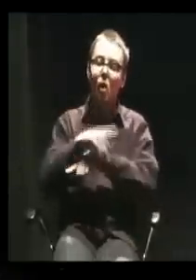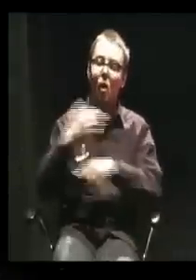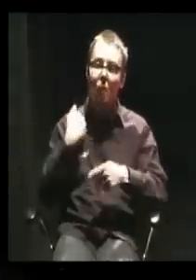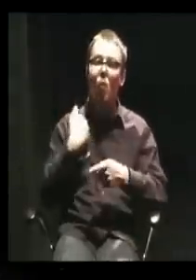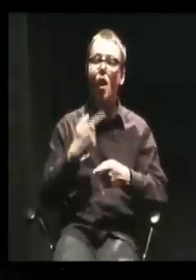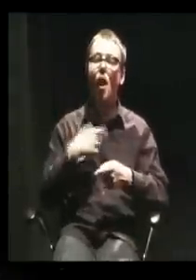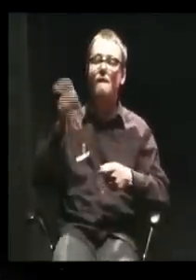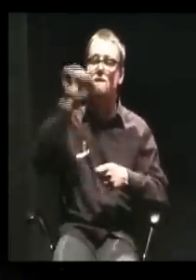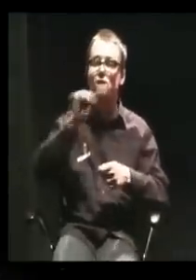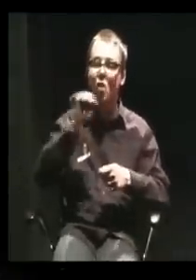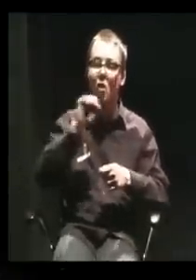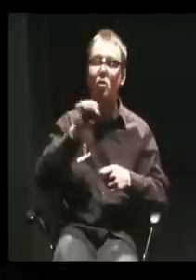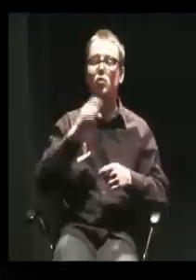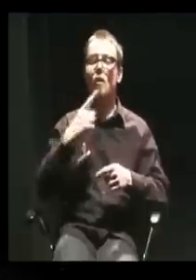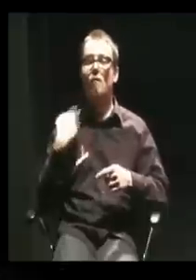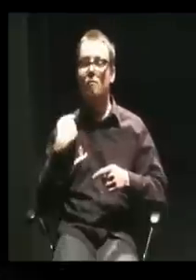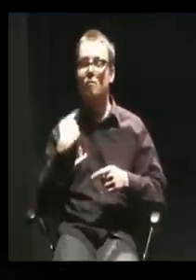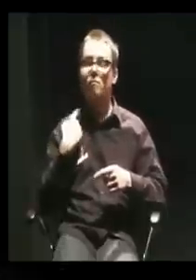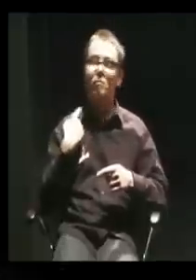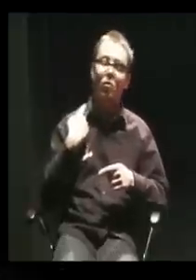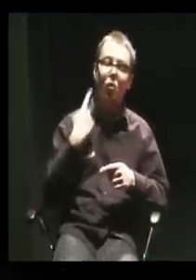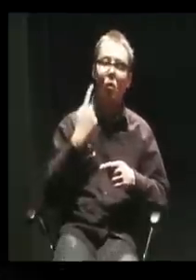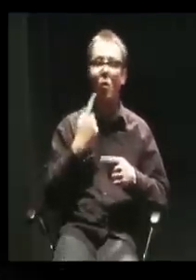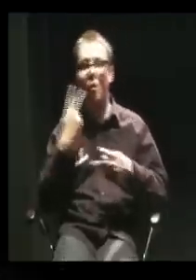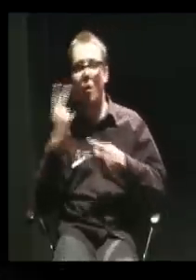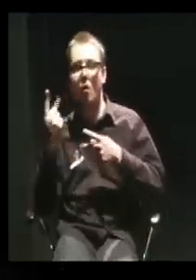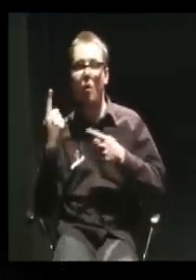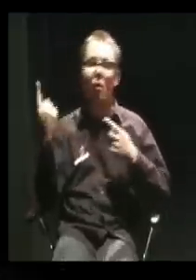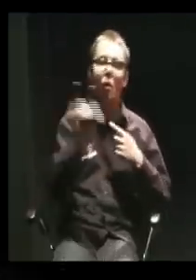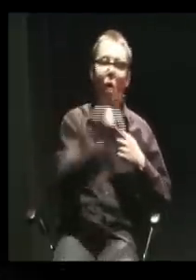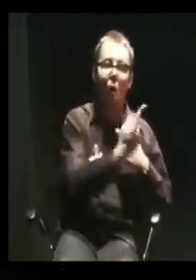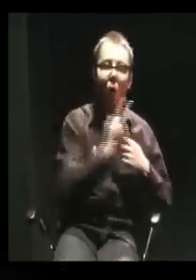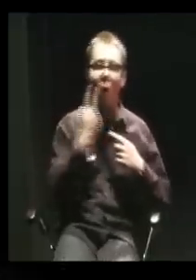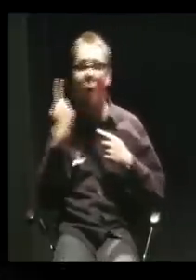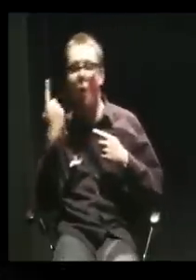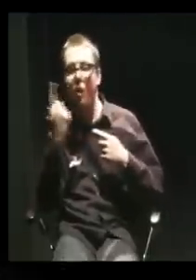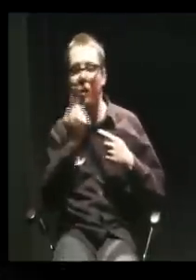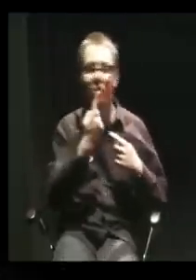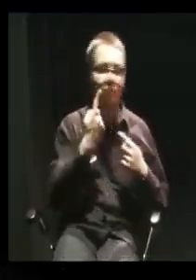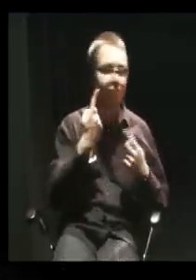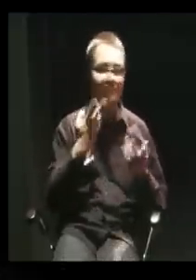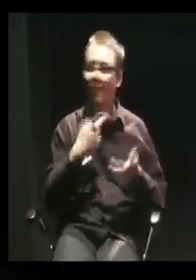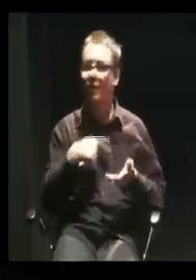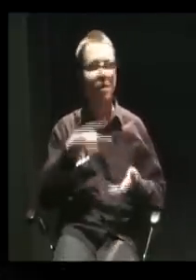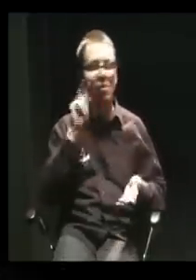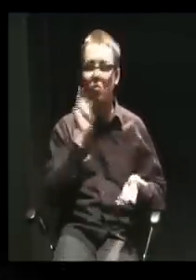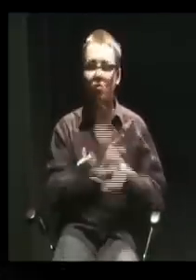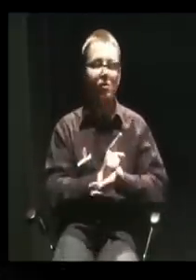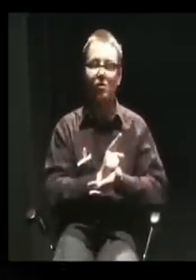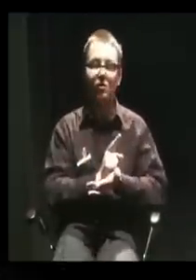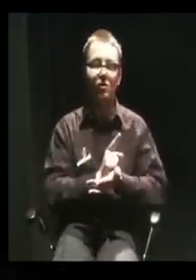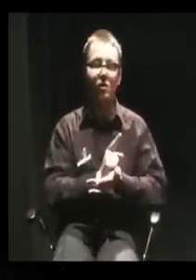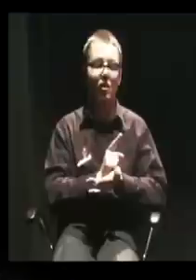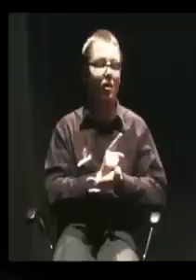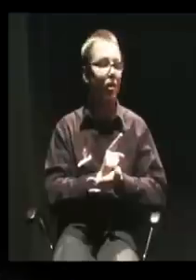parę godzin wokół stadionu z nadzieją, że uda mi się znaleźć wejście, którym będę mógł wejść na koncert za darmo. Zobaczyłem grupkę kilkuset facetów idących w